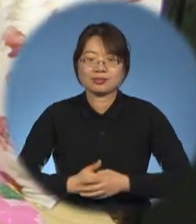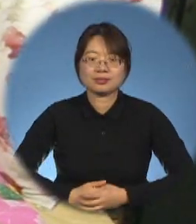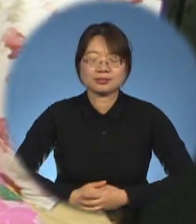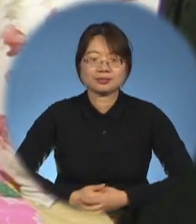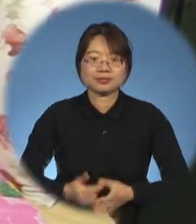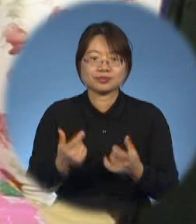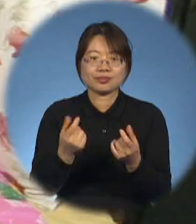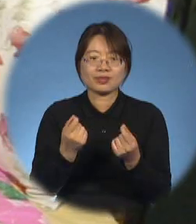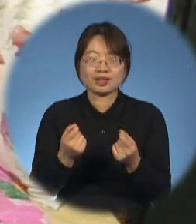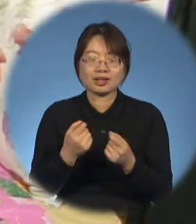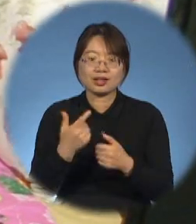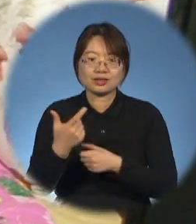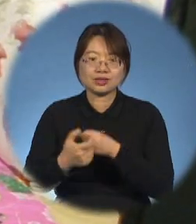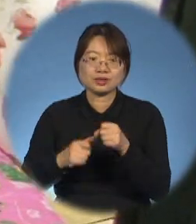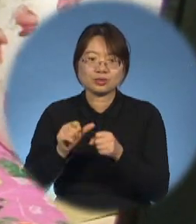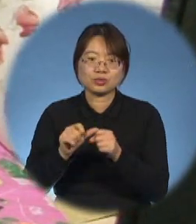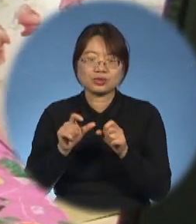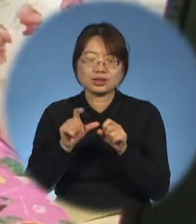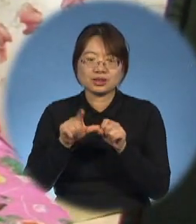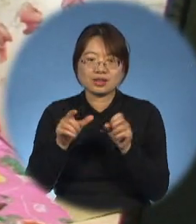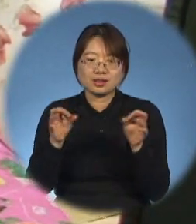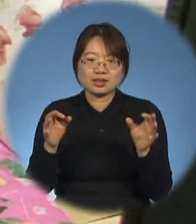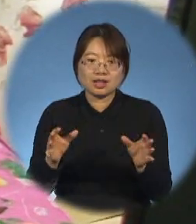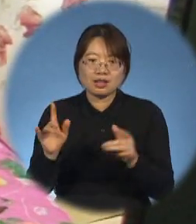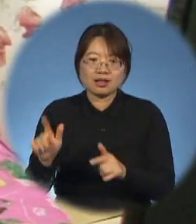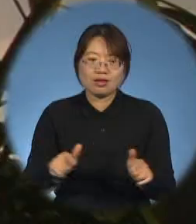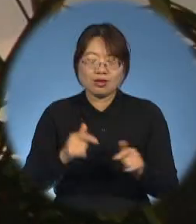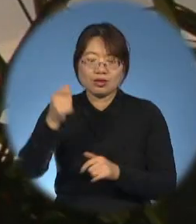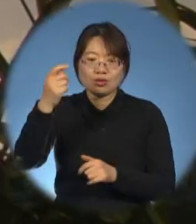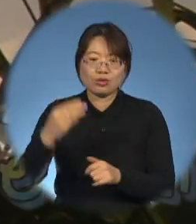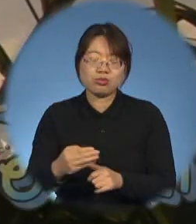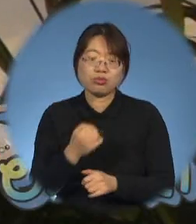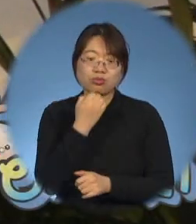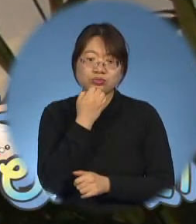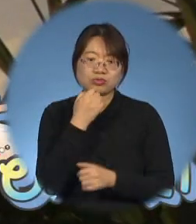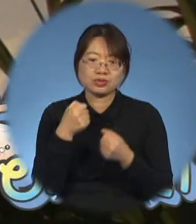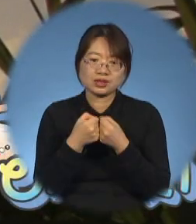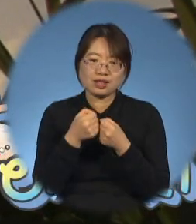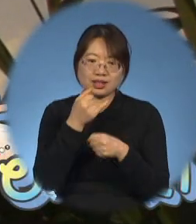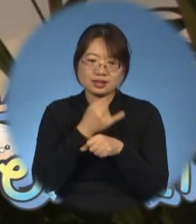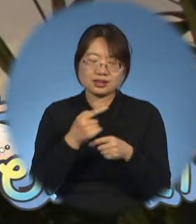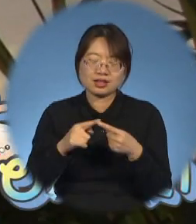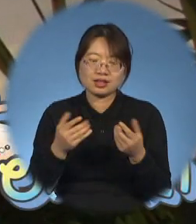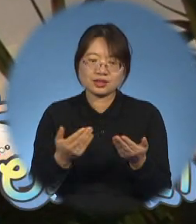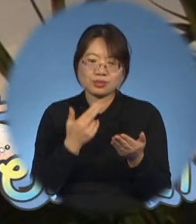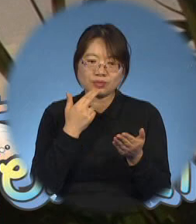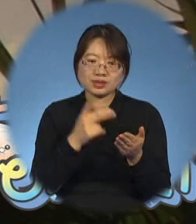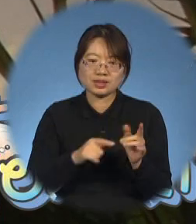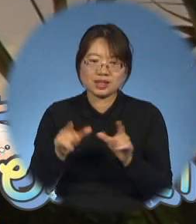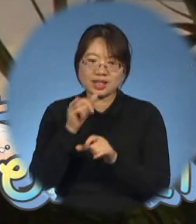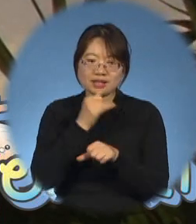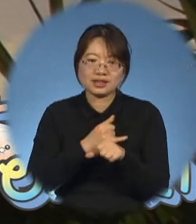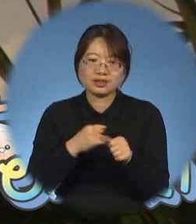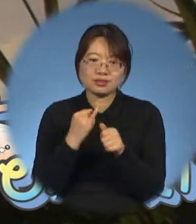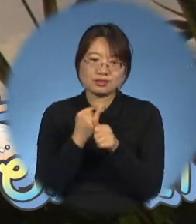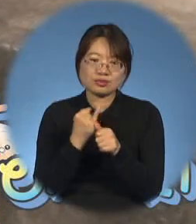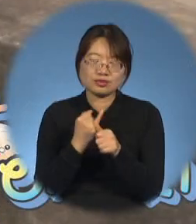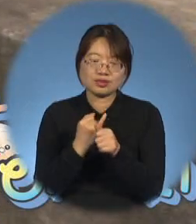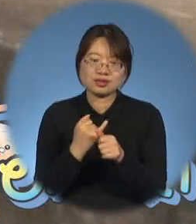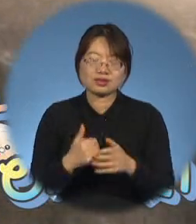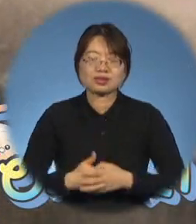이렇게 65년 생활을 하루 더 수십번 웃고 싸우며 쉴틈없이 사람은 부부